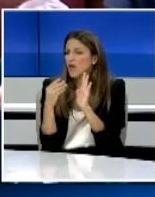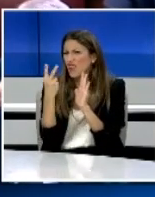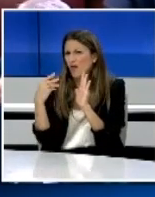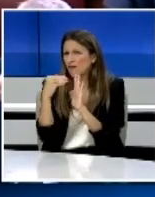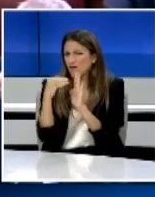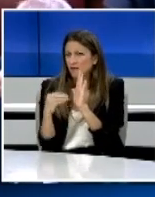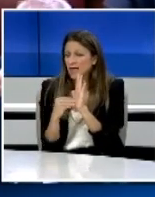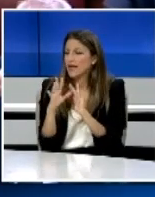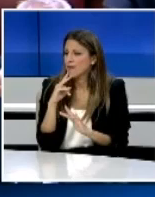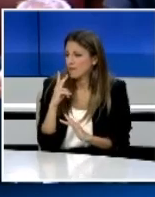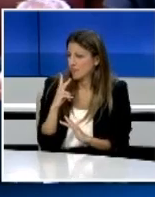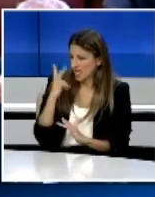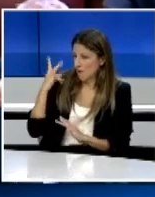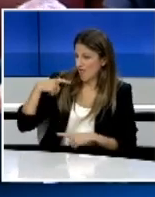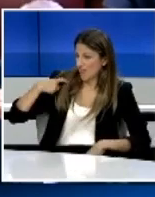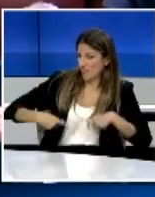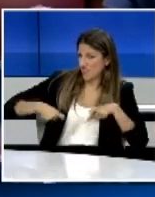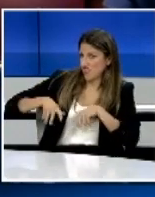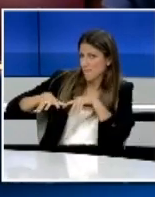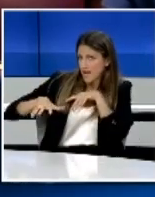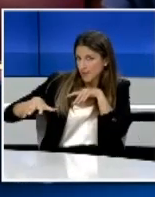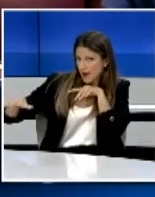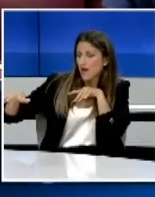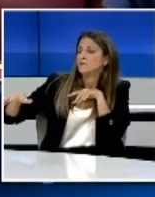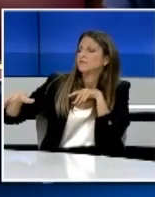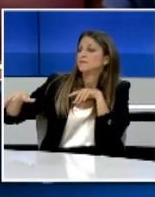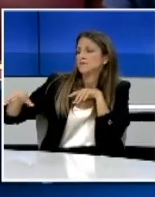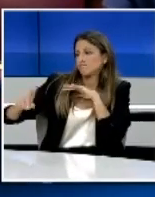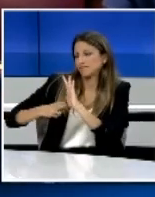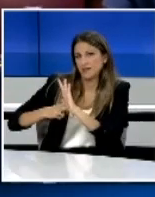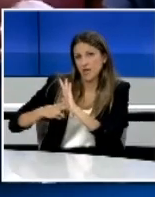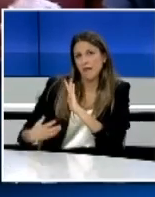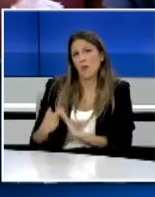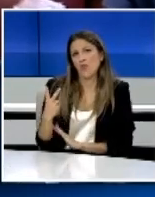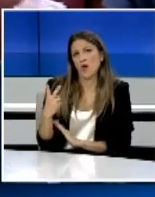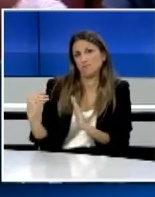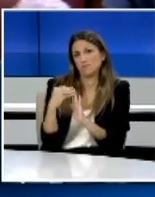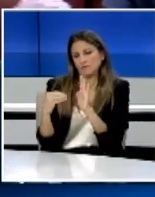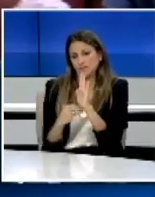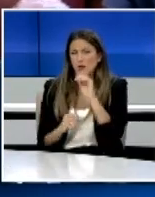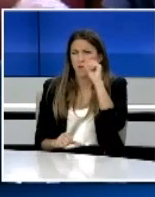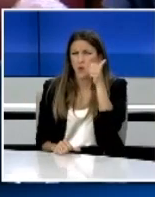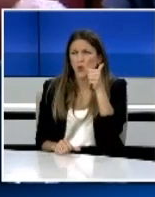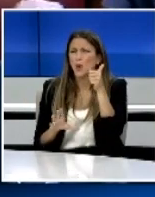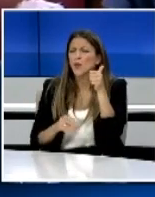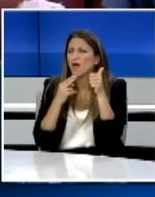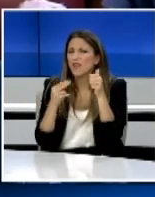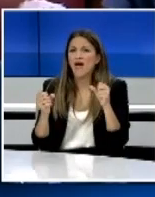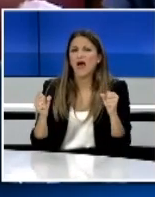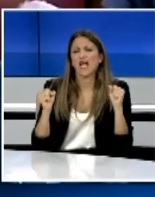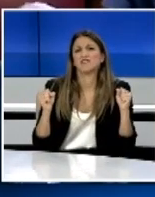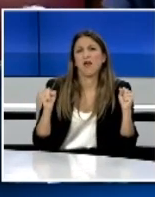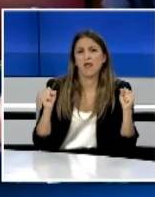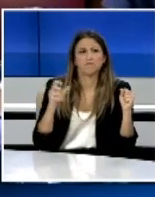συνταγματικό δικαίωμα της διαμαρτυρίας και της διαδήλωσης. Αυτοί οι 2 λόγοι είναι ο ένας η δημόσια